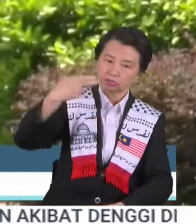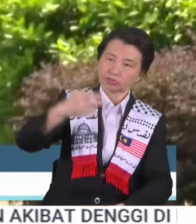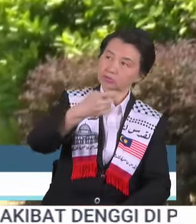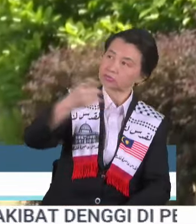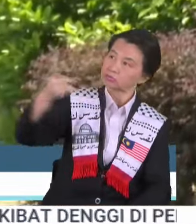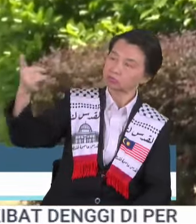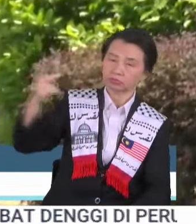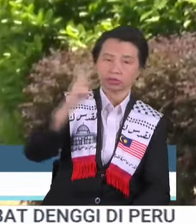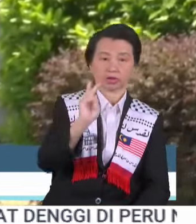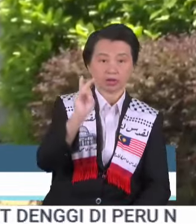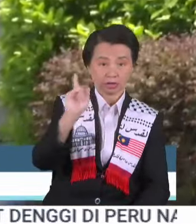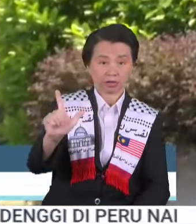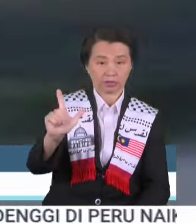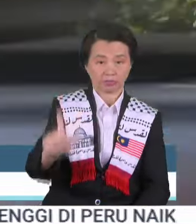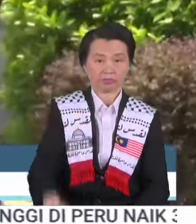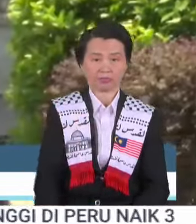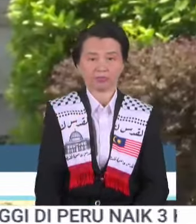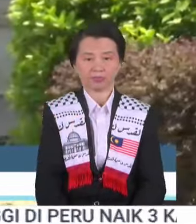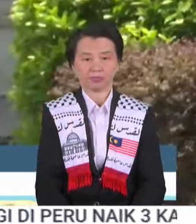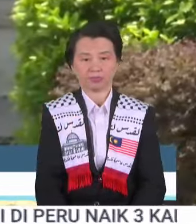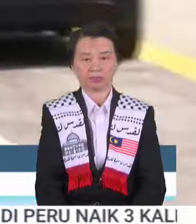Lumpur.